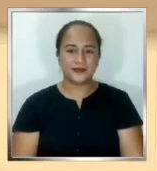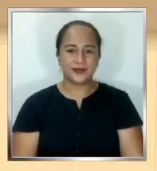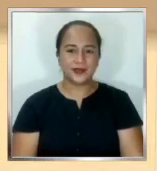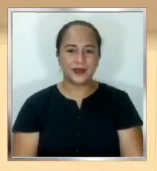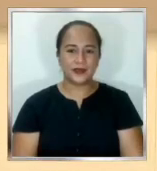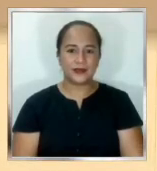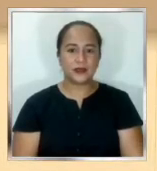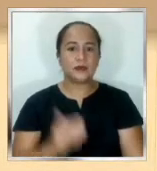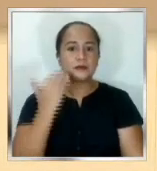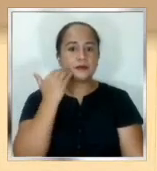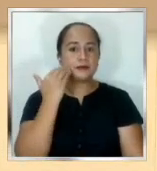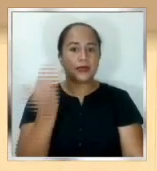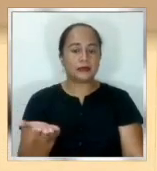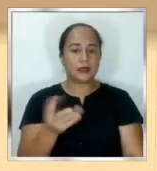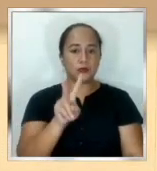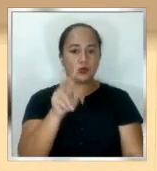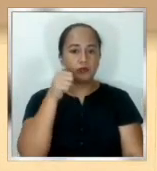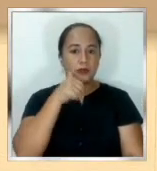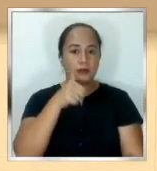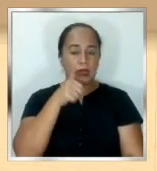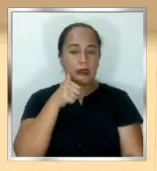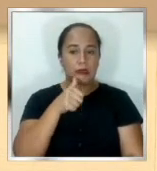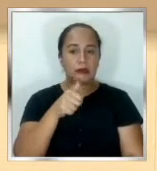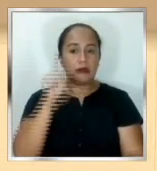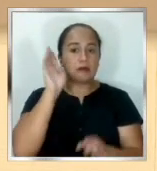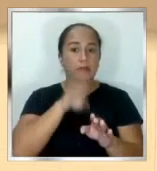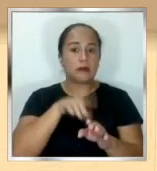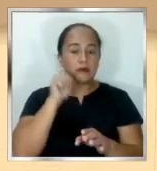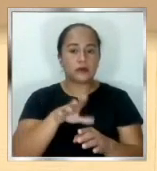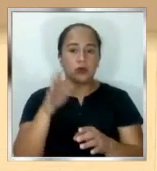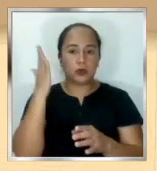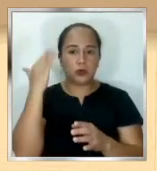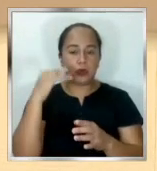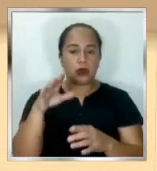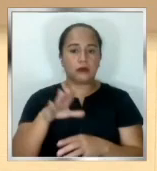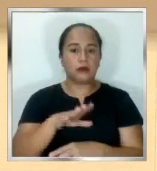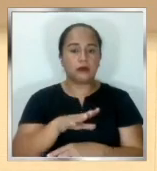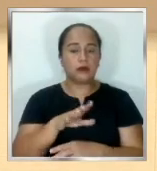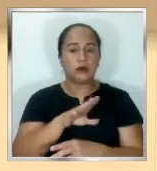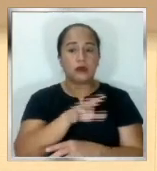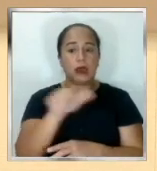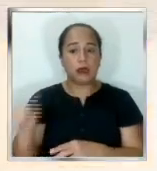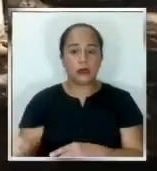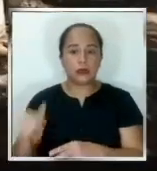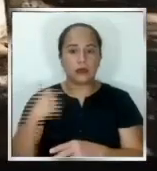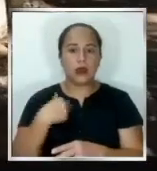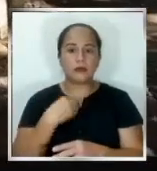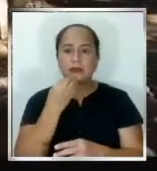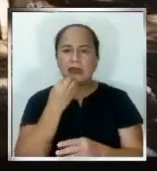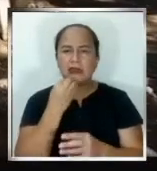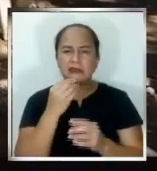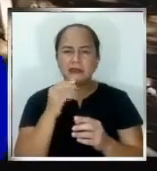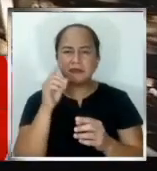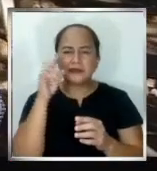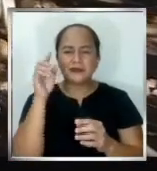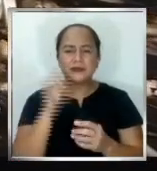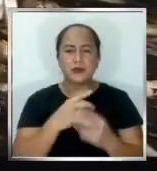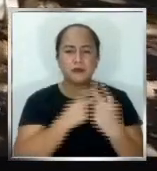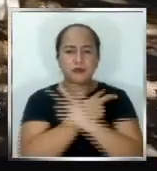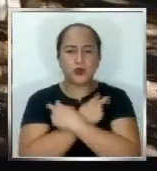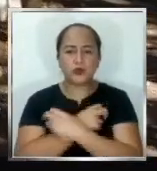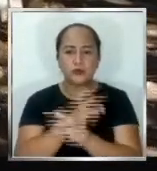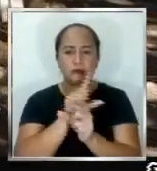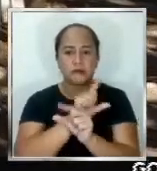Patay ang dalawang bata magkapatid sa Santa Ana, Cagayan matapos makakain ng nakalalasong uri ng alimasag. Ayon sa Santa Ana Police,